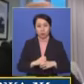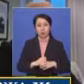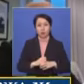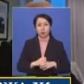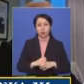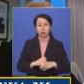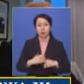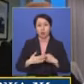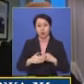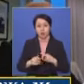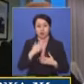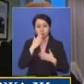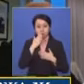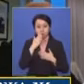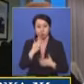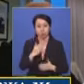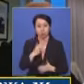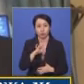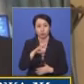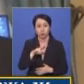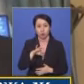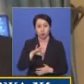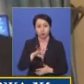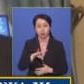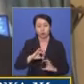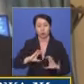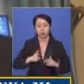Астана-клуба открытого обращения Open Call